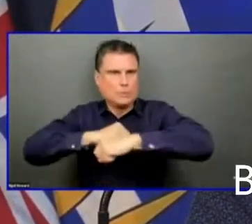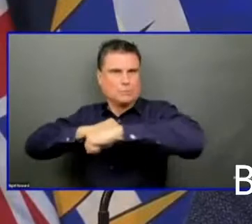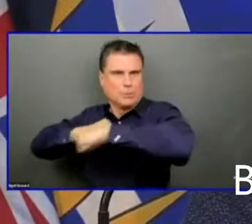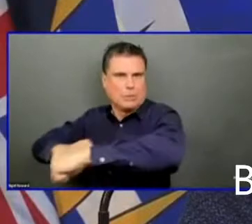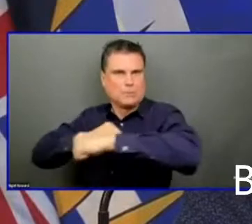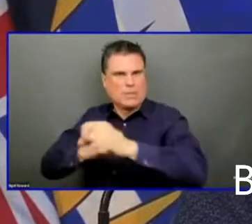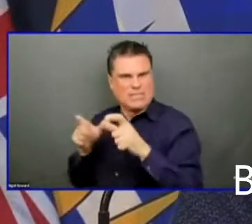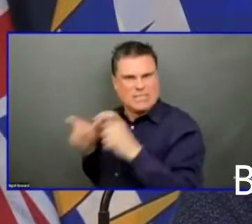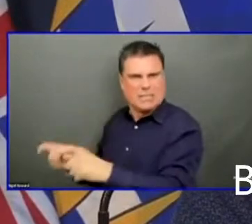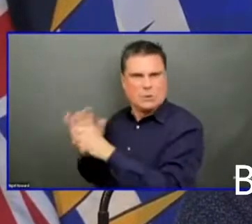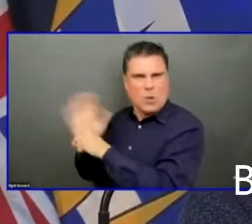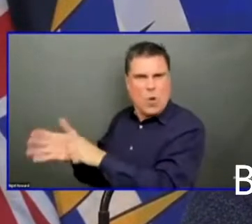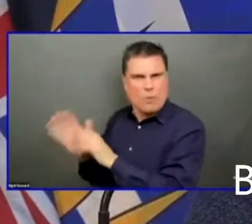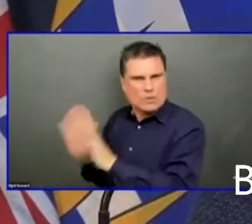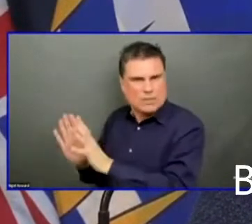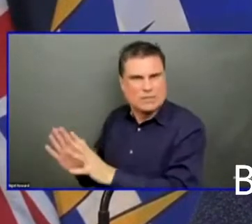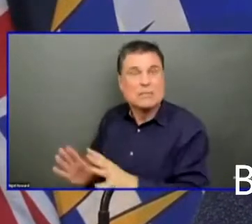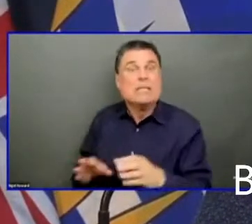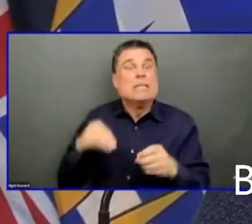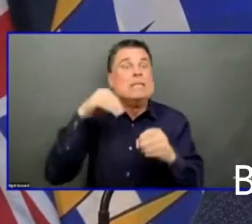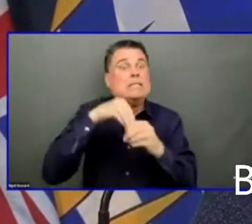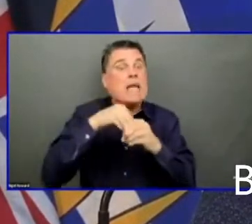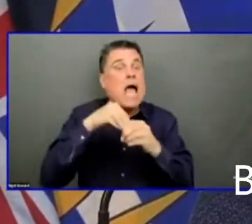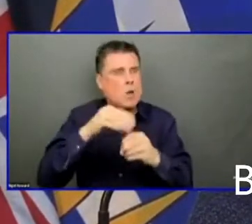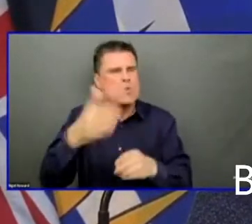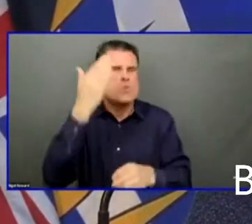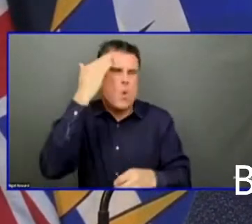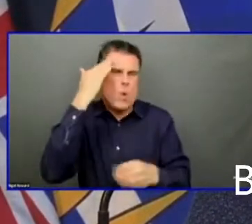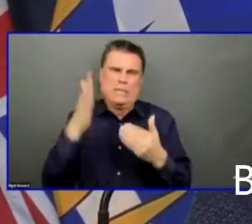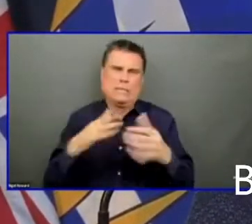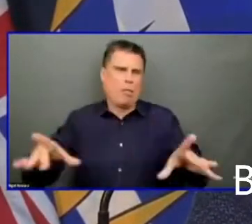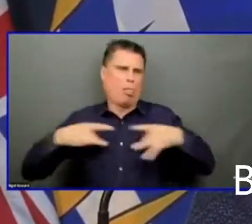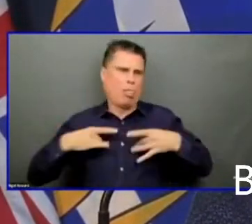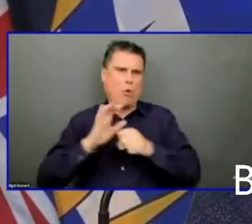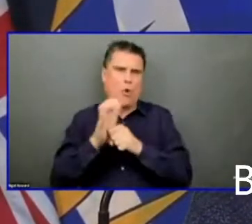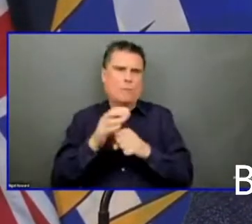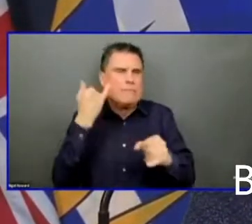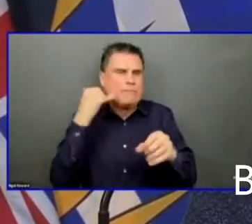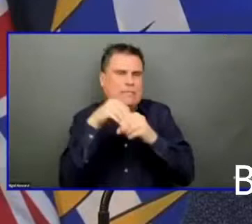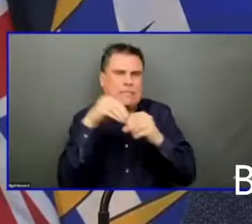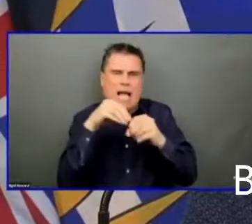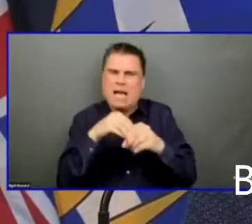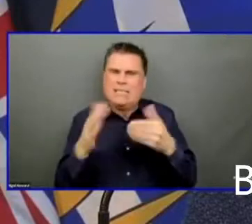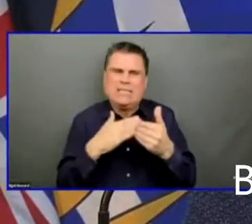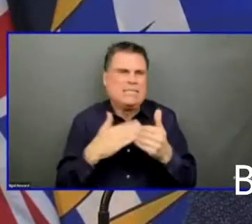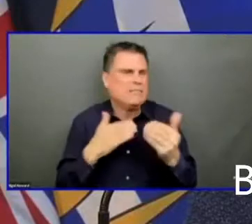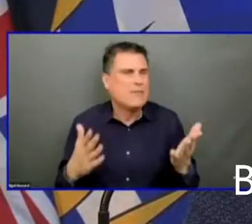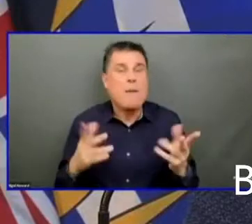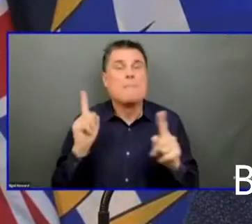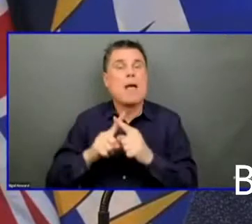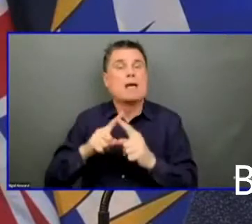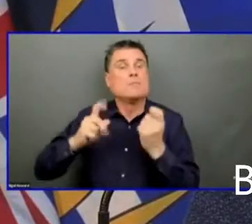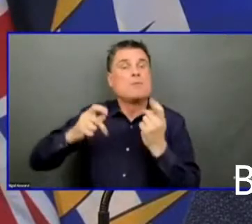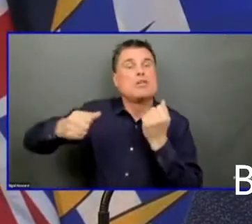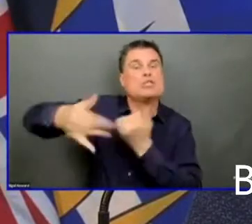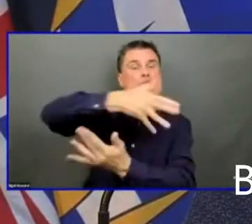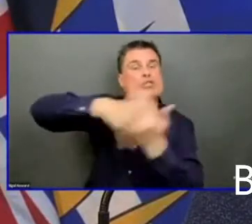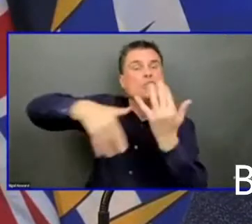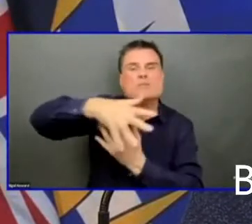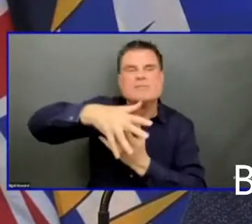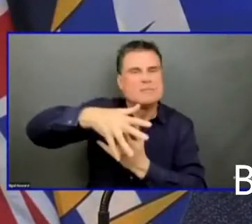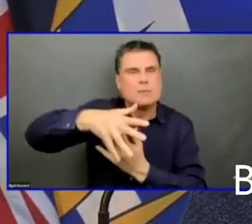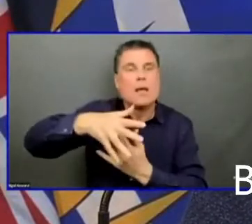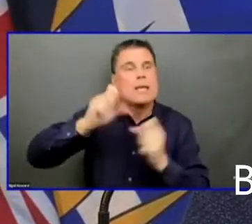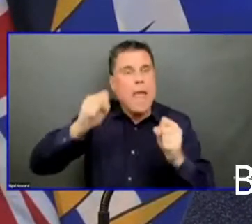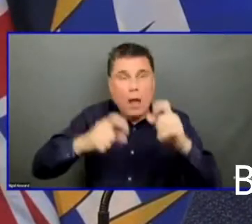我们还是要这个利用保护措施来保护自己。那么现在呢，还是10个人了，10